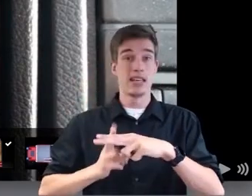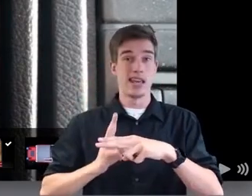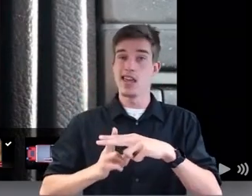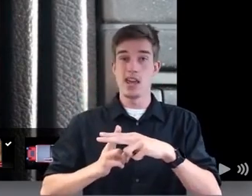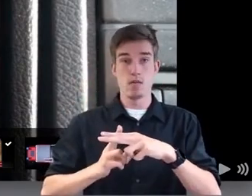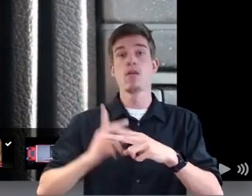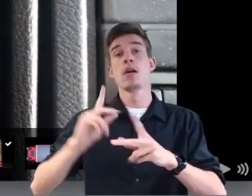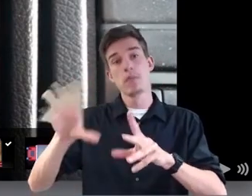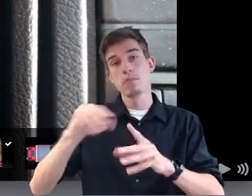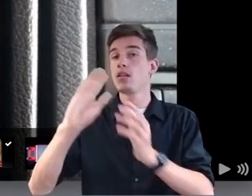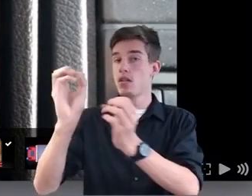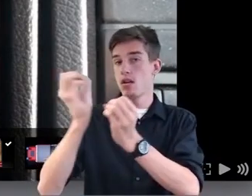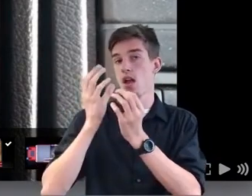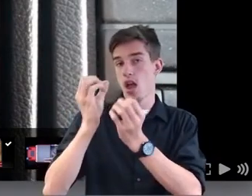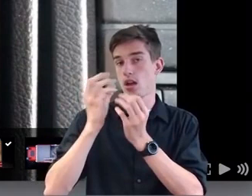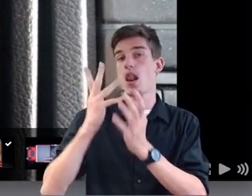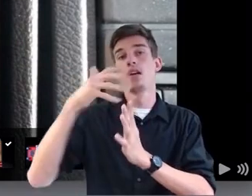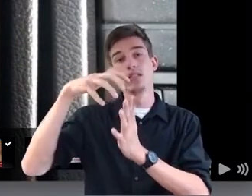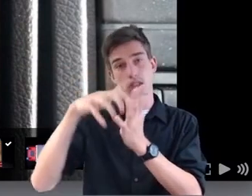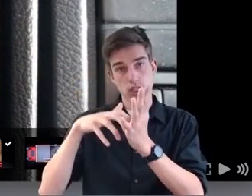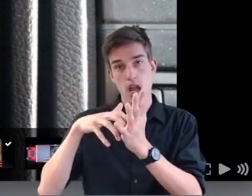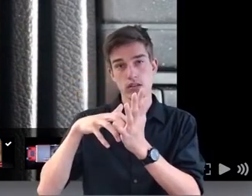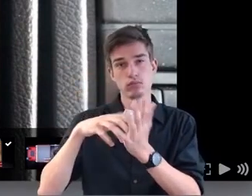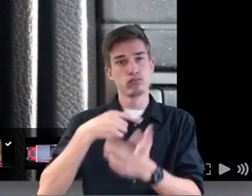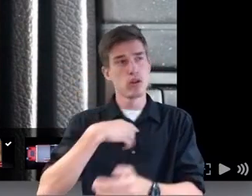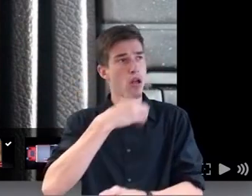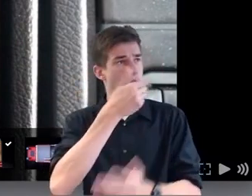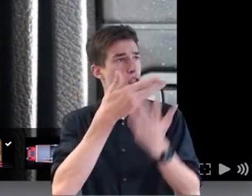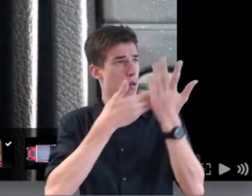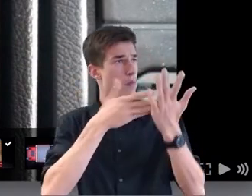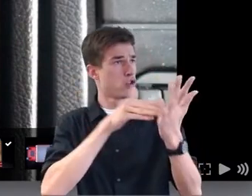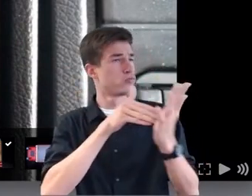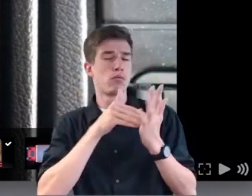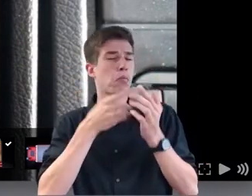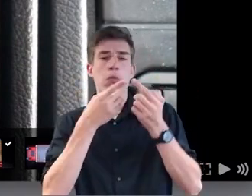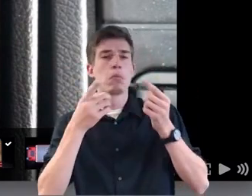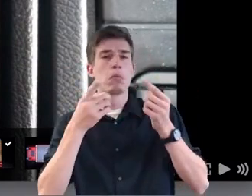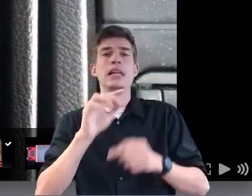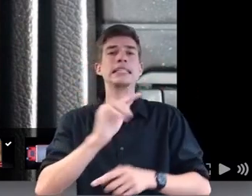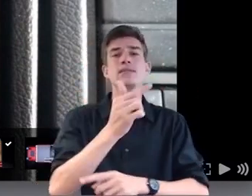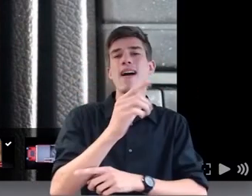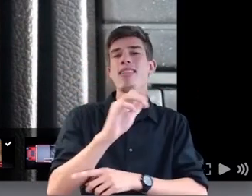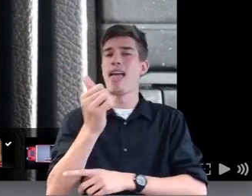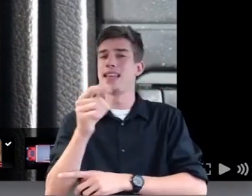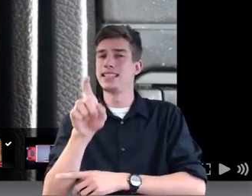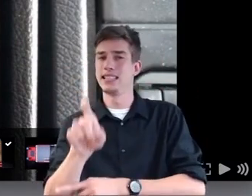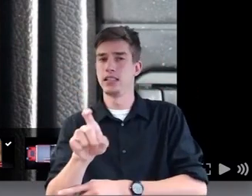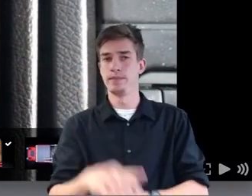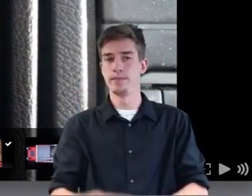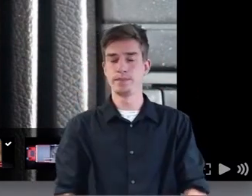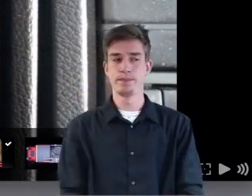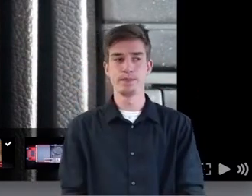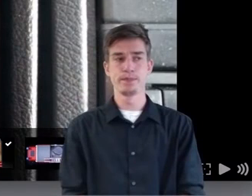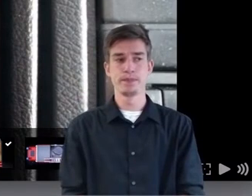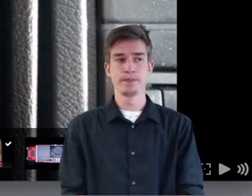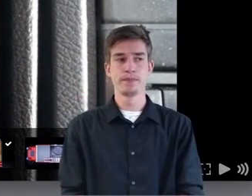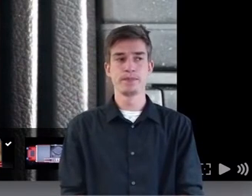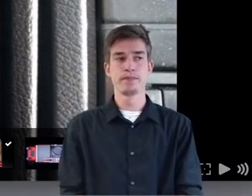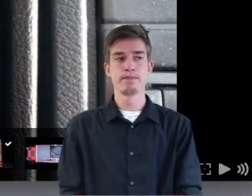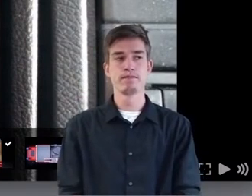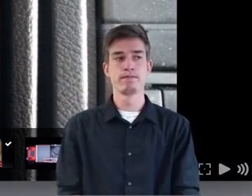Dinge erklärt. Auch in Textform. Machen wir doch mal eine. Wenn man den zweiten oder den ersten anklickt, dann können Sie auch. Die